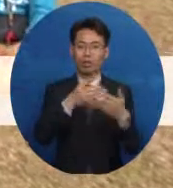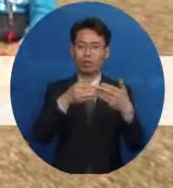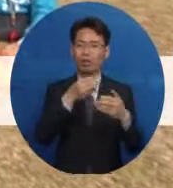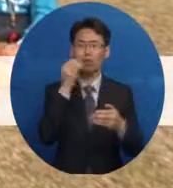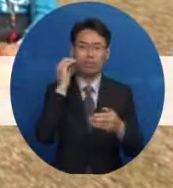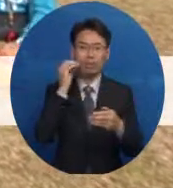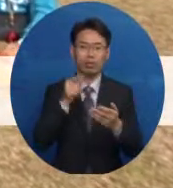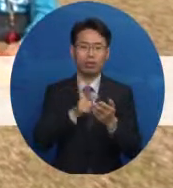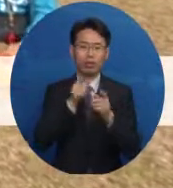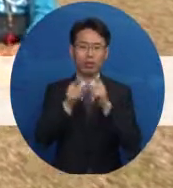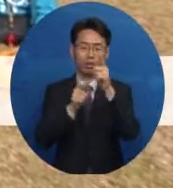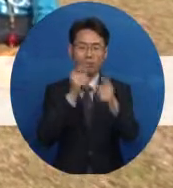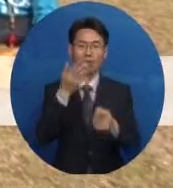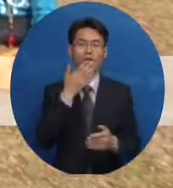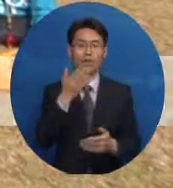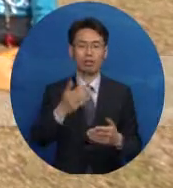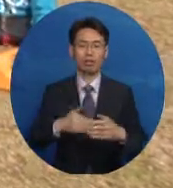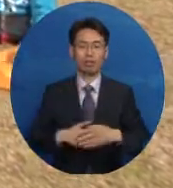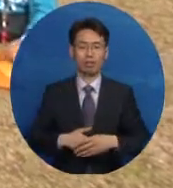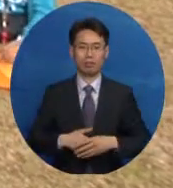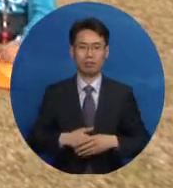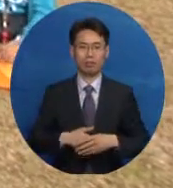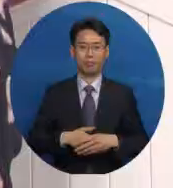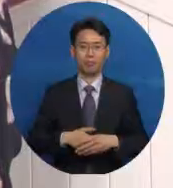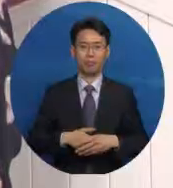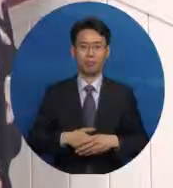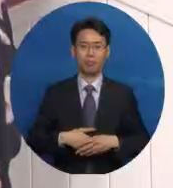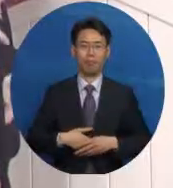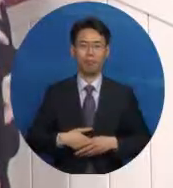홈페이지를 통해 선착순으로 접수받습니다.